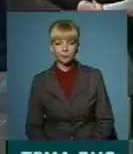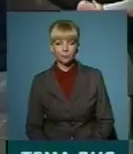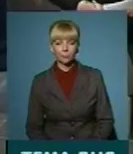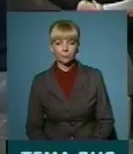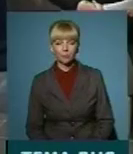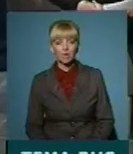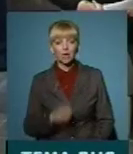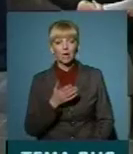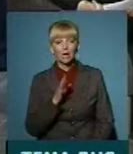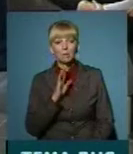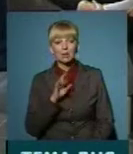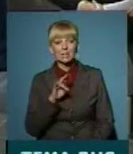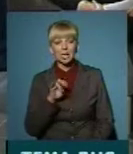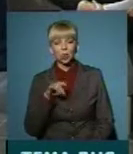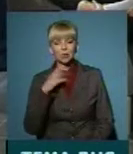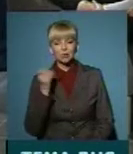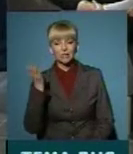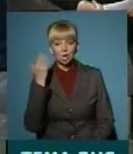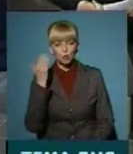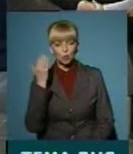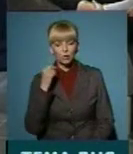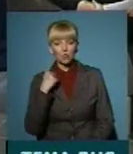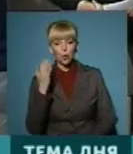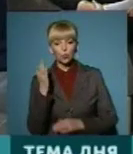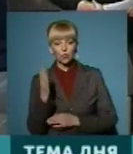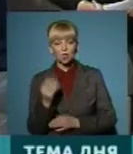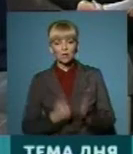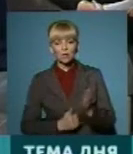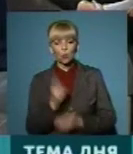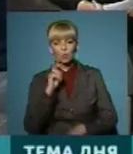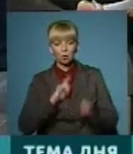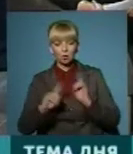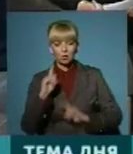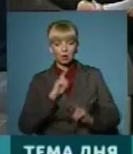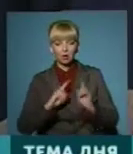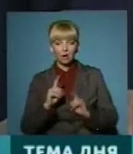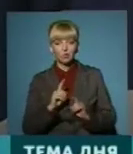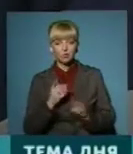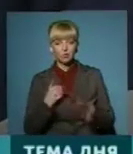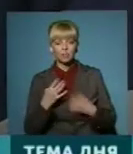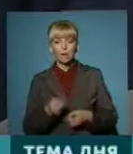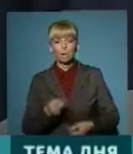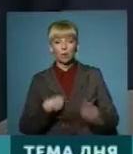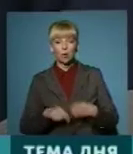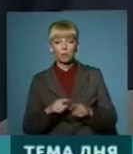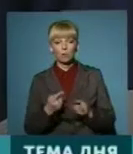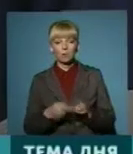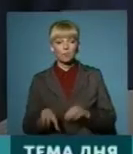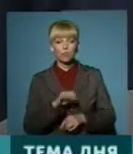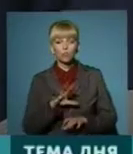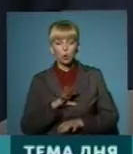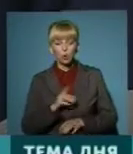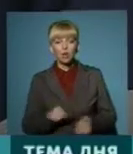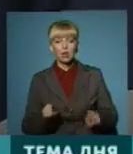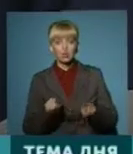Отже, пані Наталя говорила про нещодавнє голосування Верховної Ради щодо повернення всього того, що було.